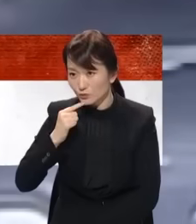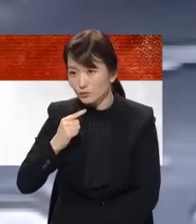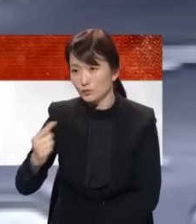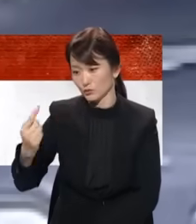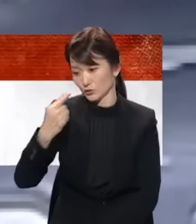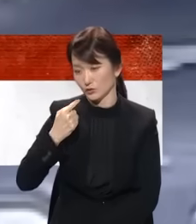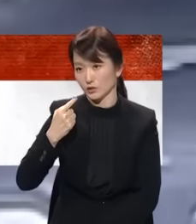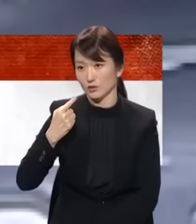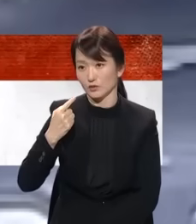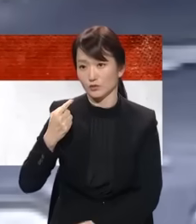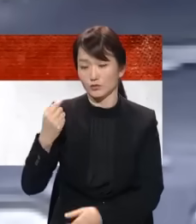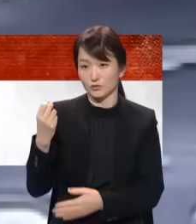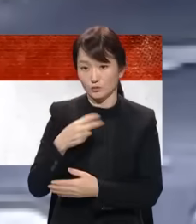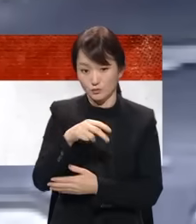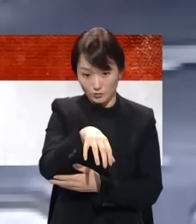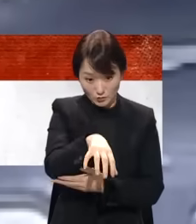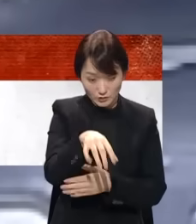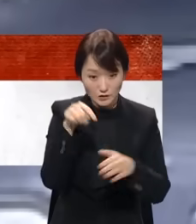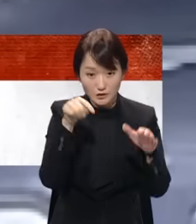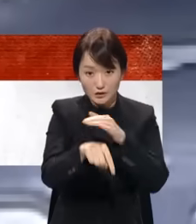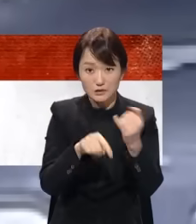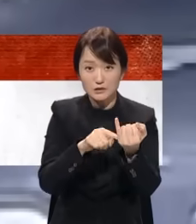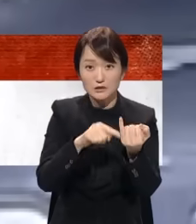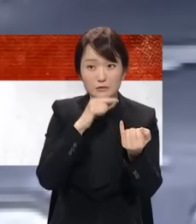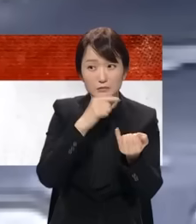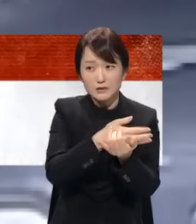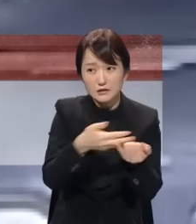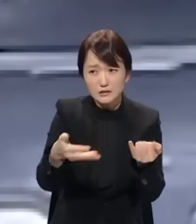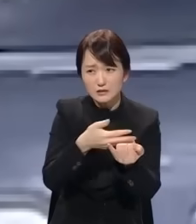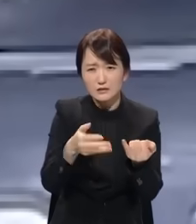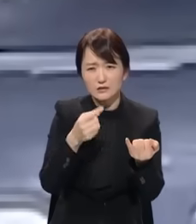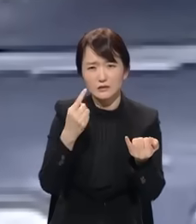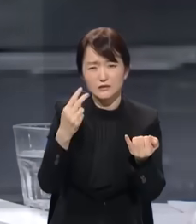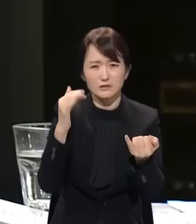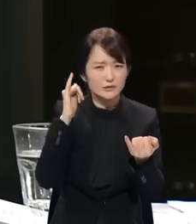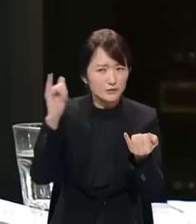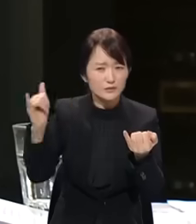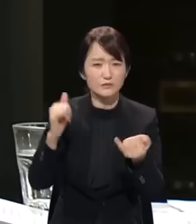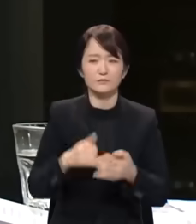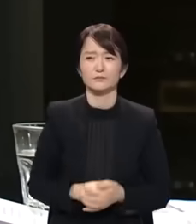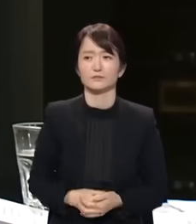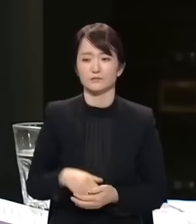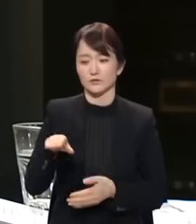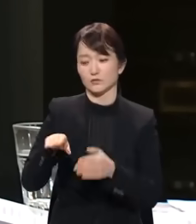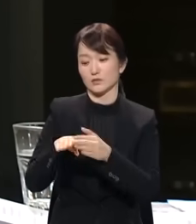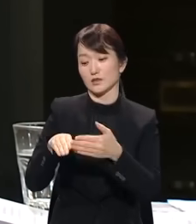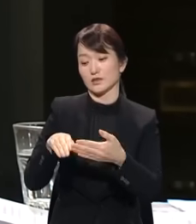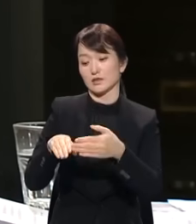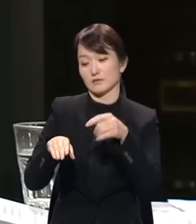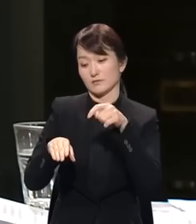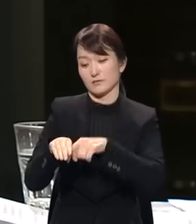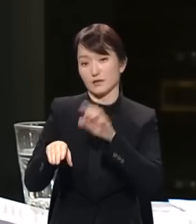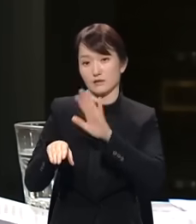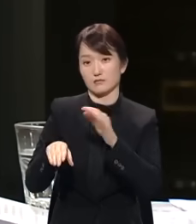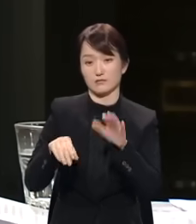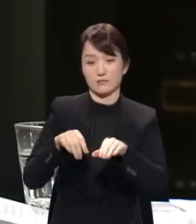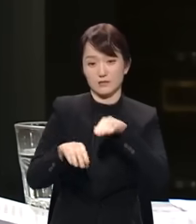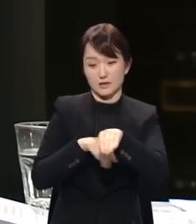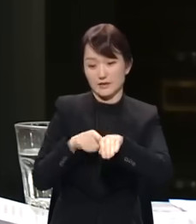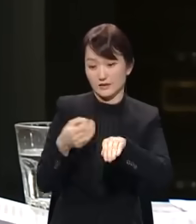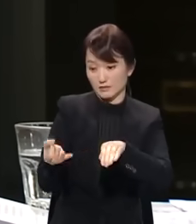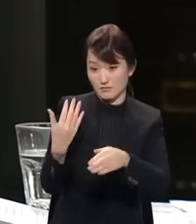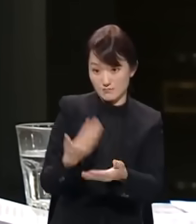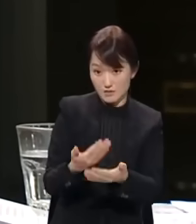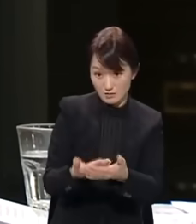현장에 가보니까 피해자가 피를 흘리면서 신고를 한 거죠. 자, 들어보세요. 문이 잠기지 않은 차량 차키 내놔 그리고